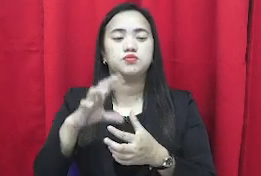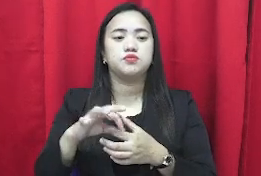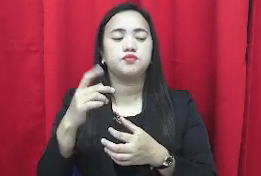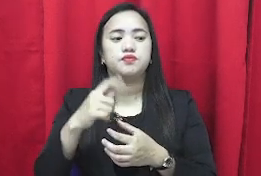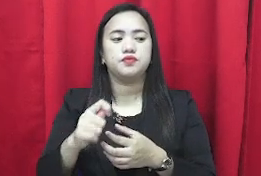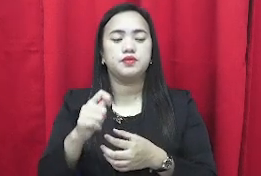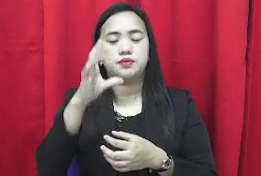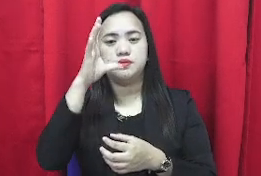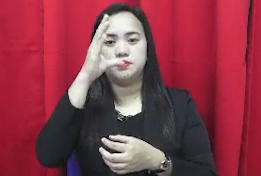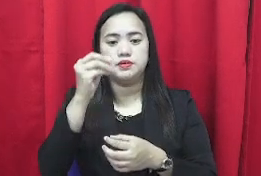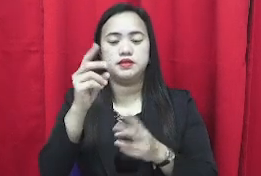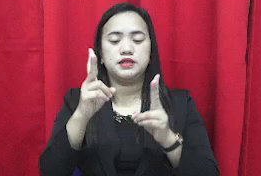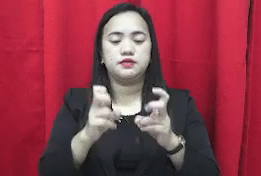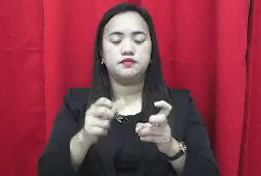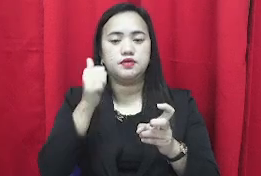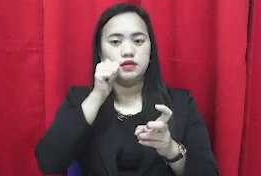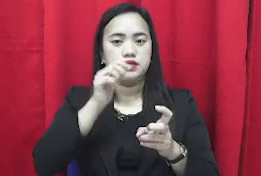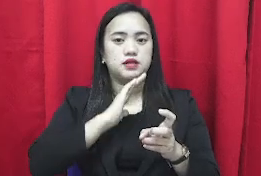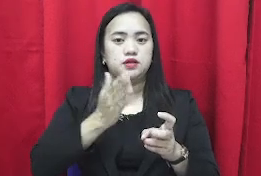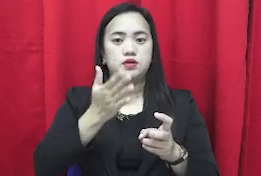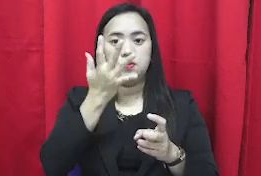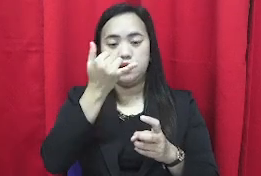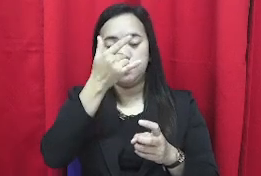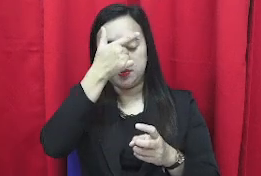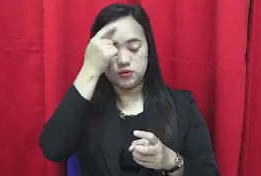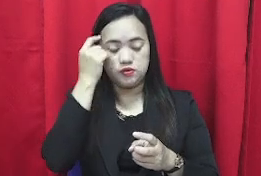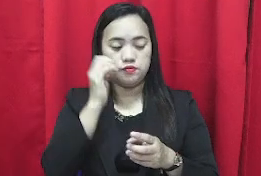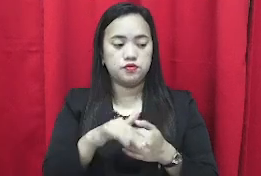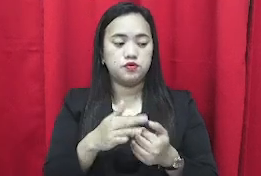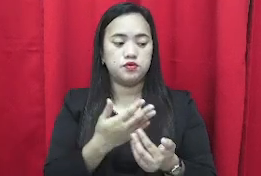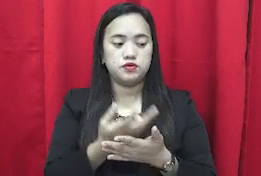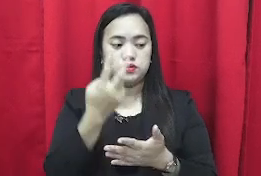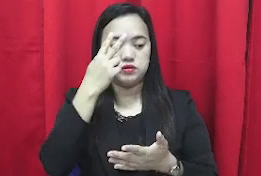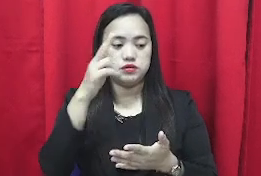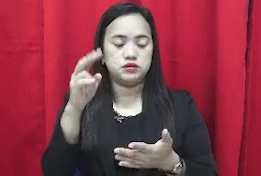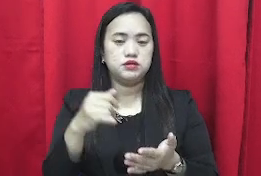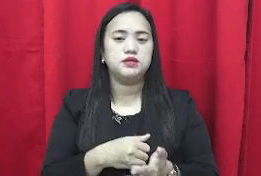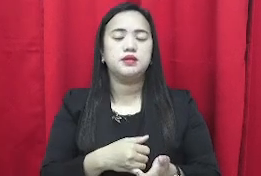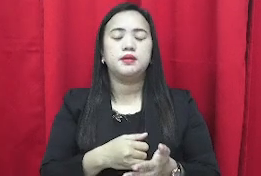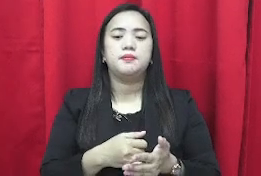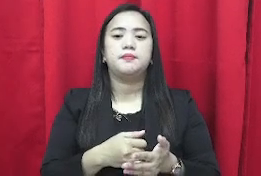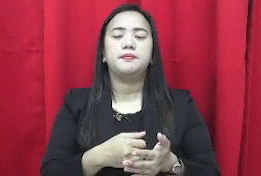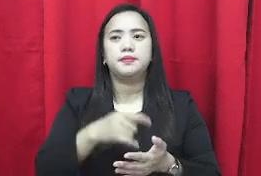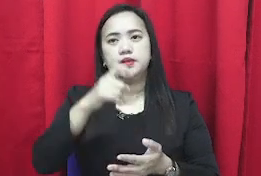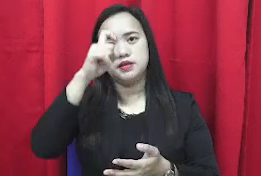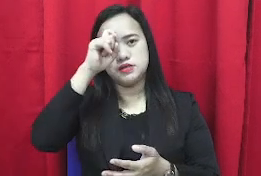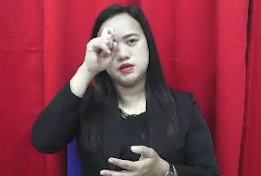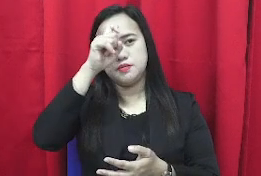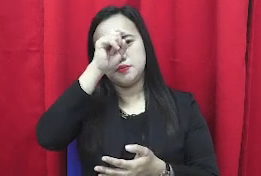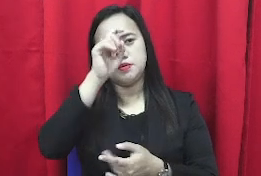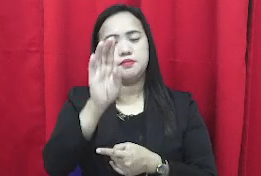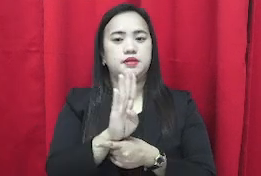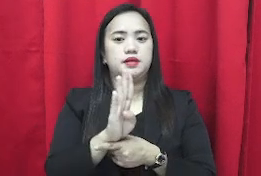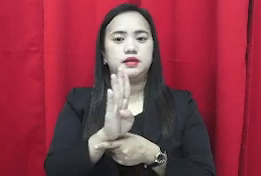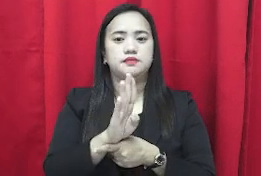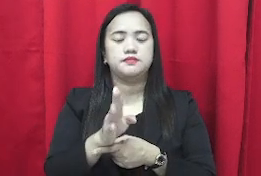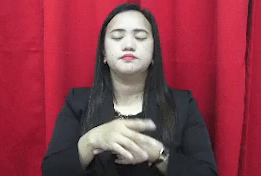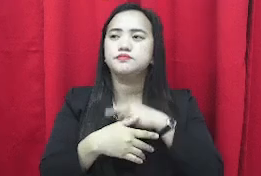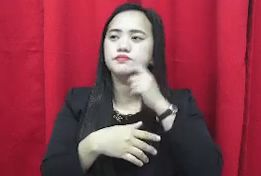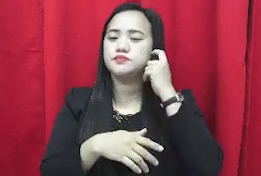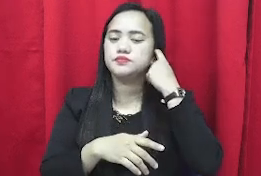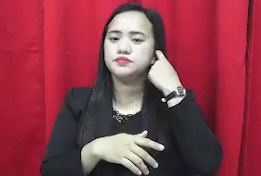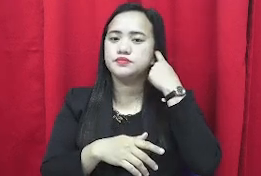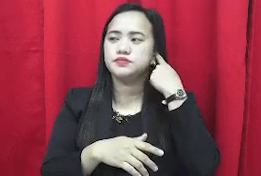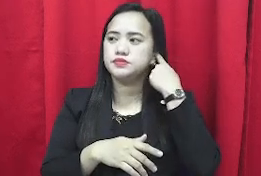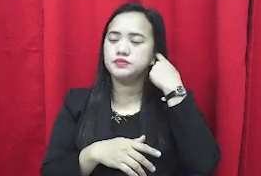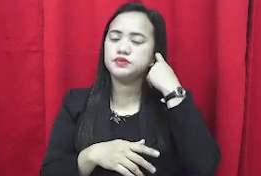diyan and even the ladies Bakit kung makikita niyo po dito sa military and theology naito we can see the verse in 2 Timothy chapter 2 verse 3